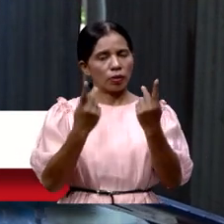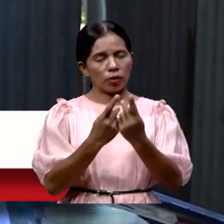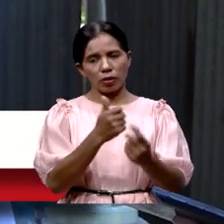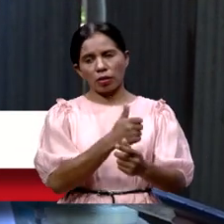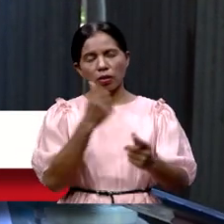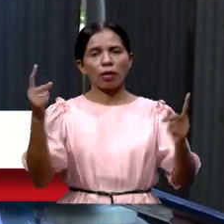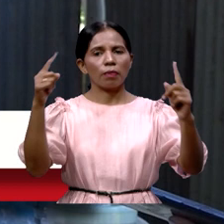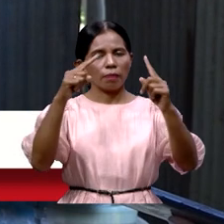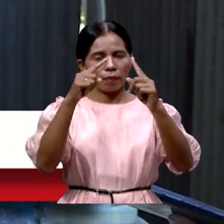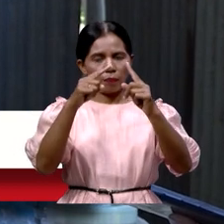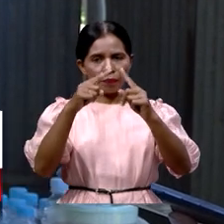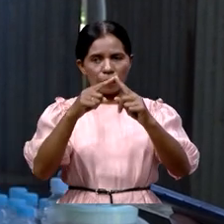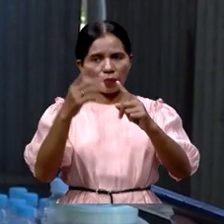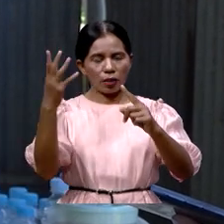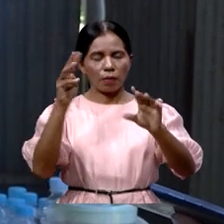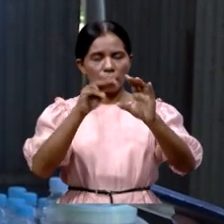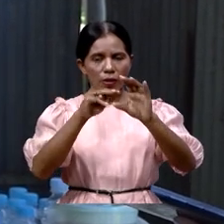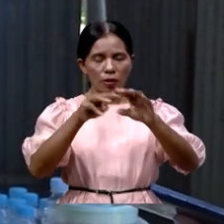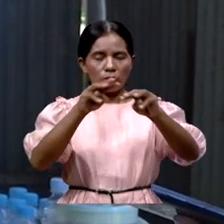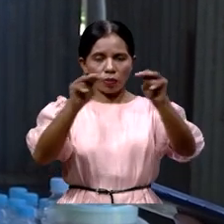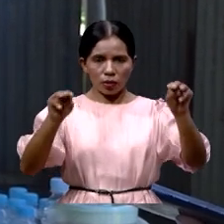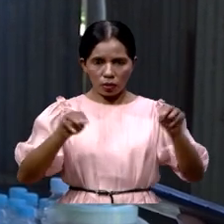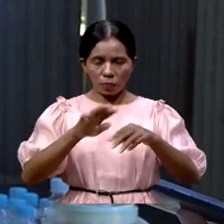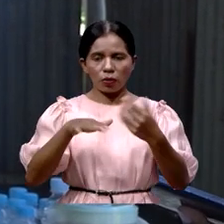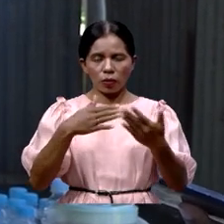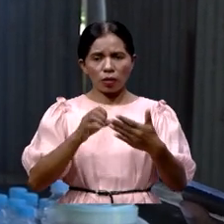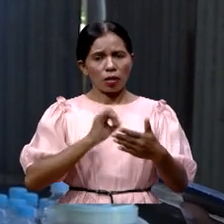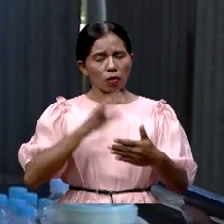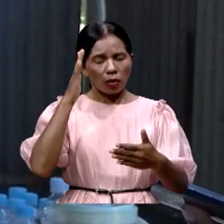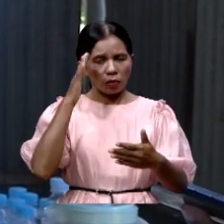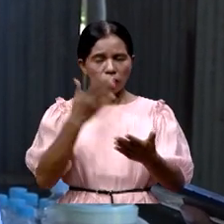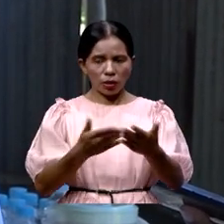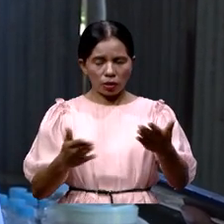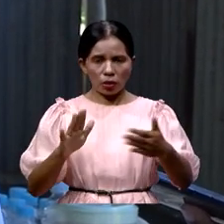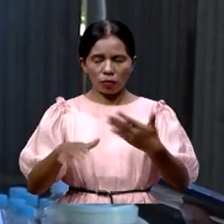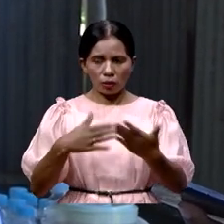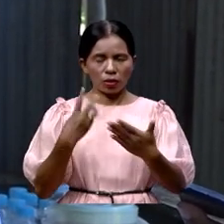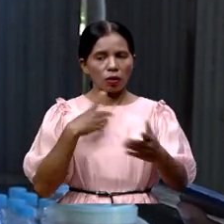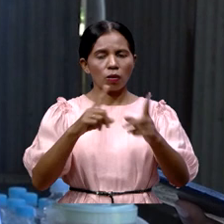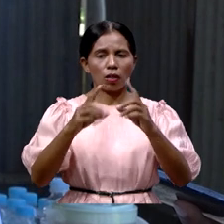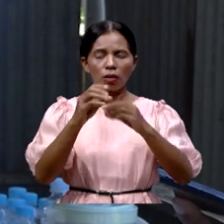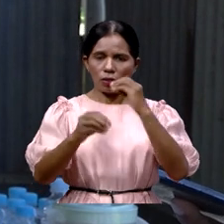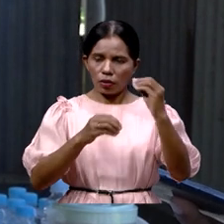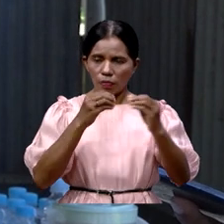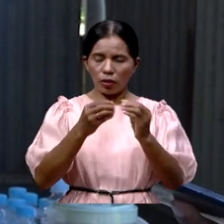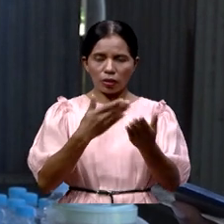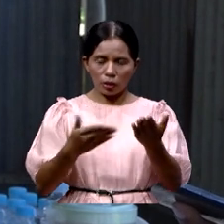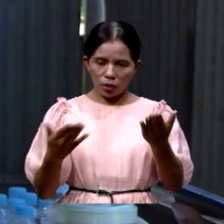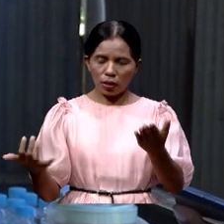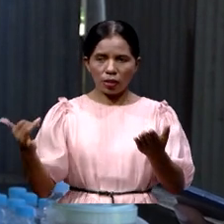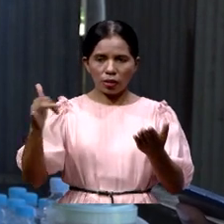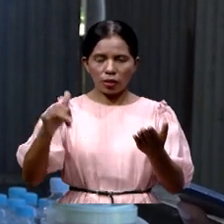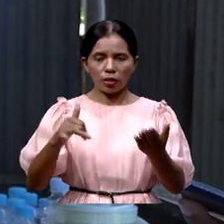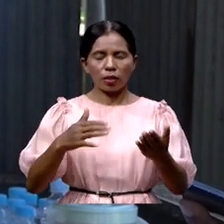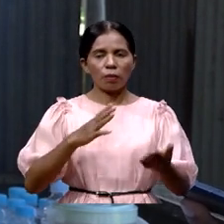mos iha mercado munisipi sirang. Tau ne, tambah produtus ne, oin tekulia produtu organiku,